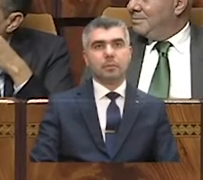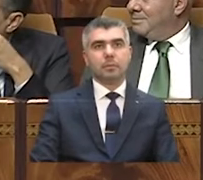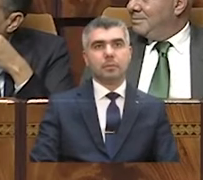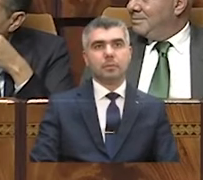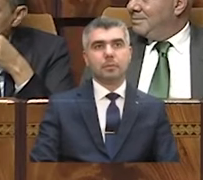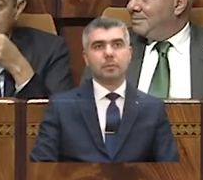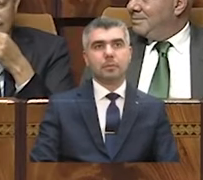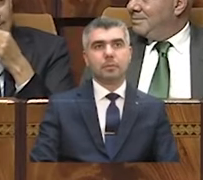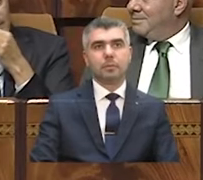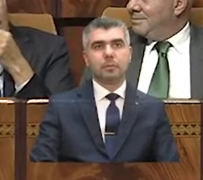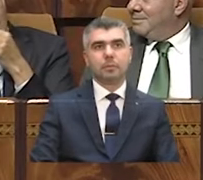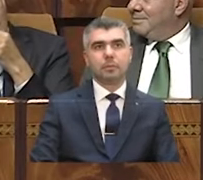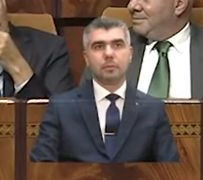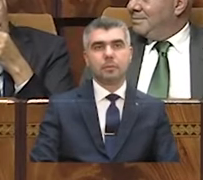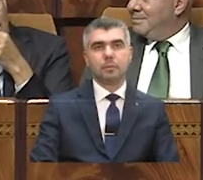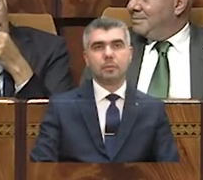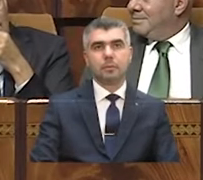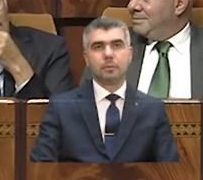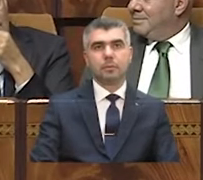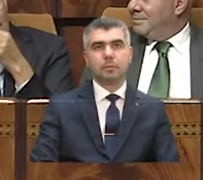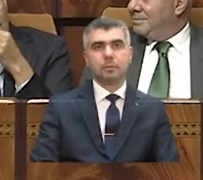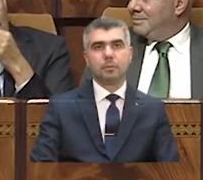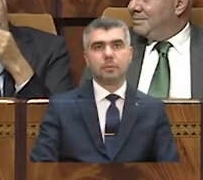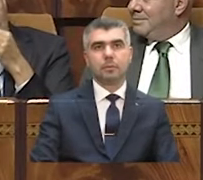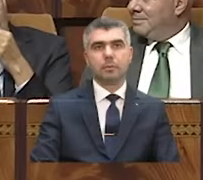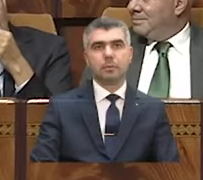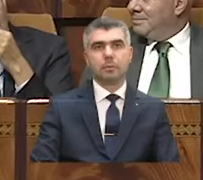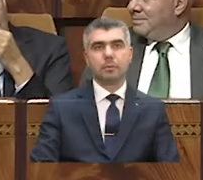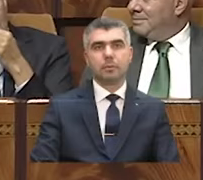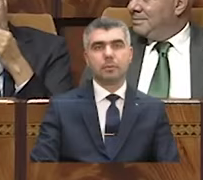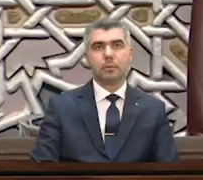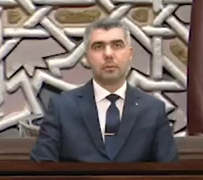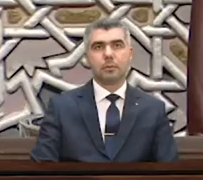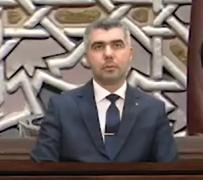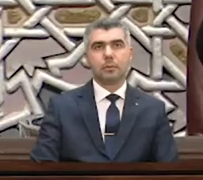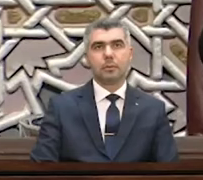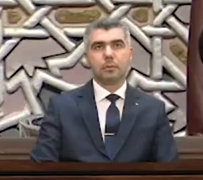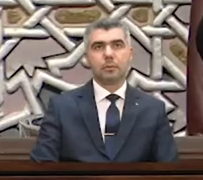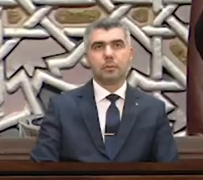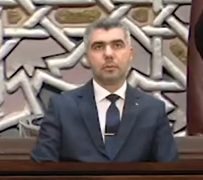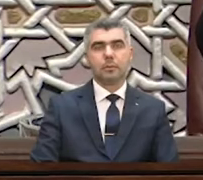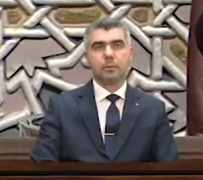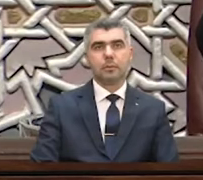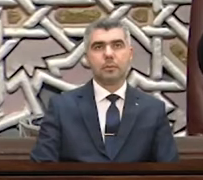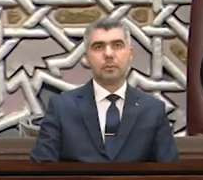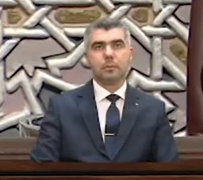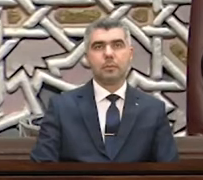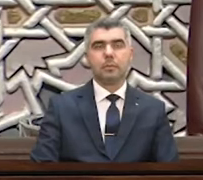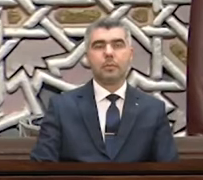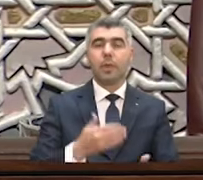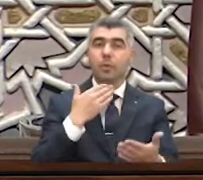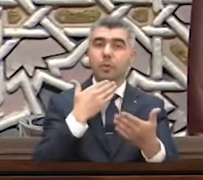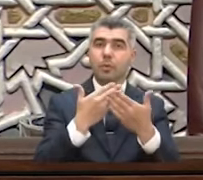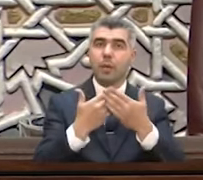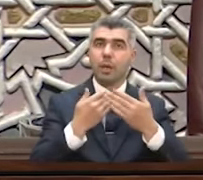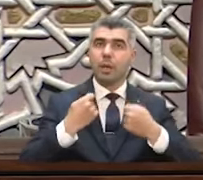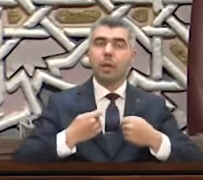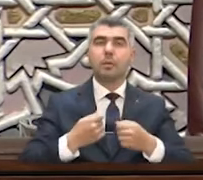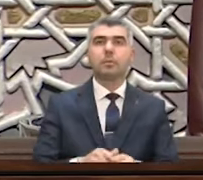الكلمة. الله يخليكم، الله يجازيكم بخير. الله يخليكم، الله يجازيكم بخير. شكرا سيد الرئيس.